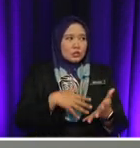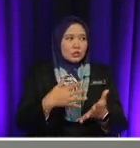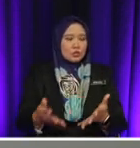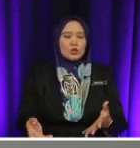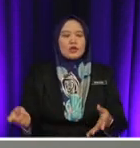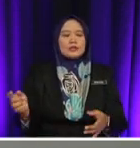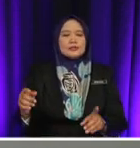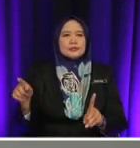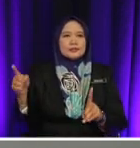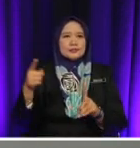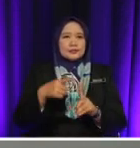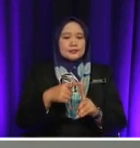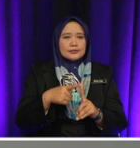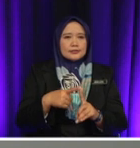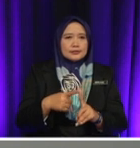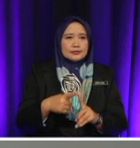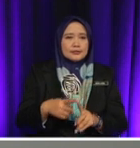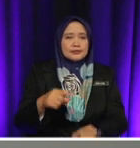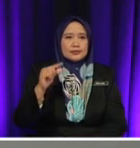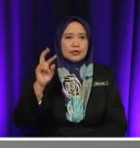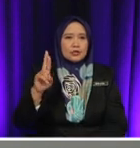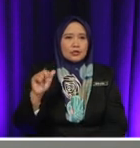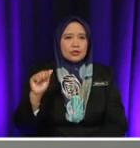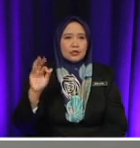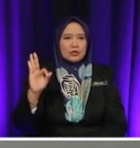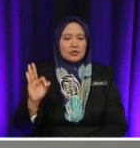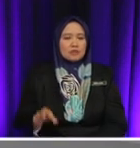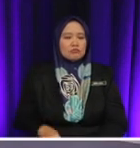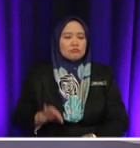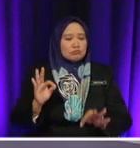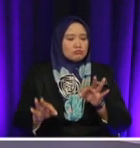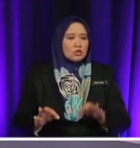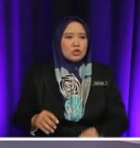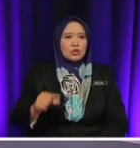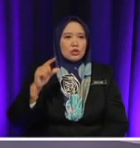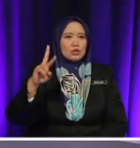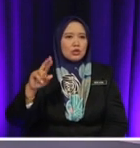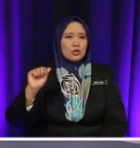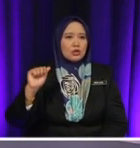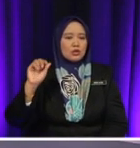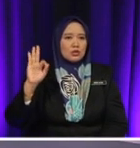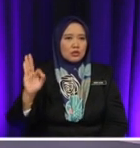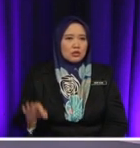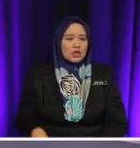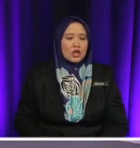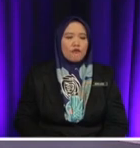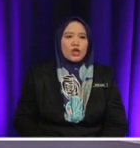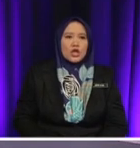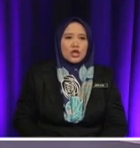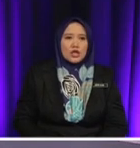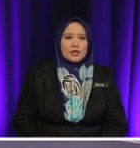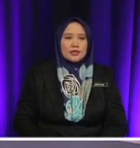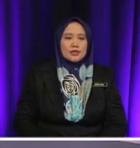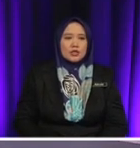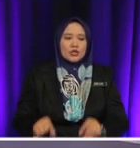tadi kita tengok dulu ini graf apa kalau graf garis lurus kita mesti gunakan pembaris sebab